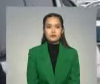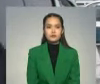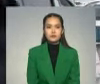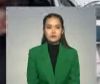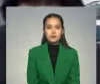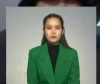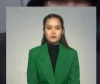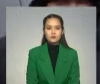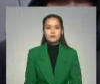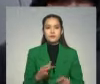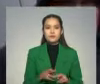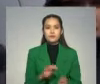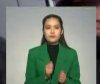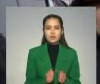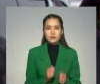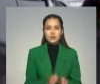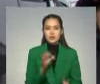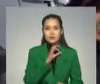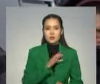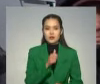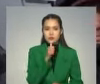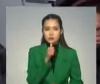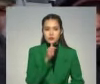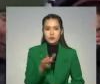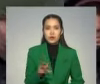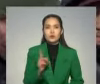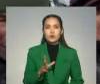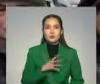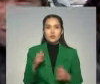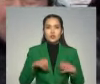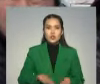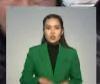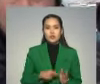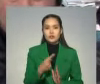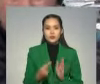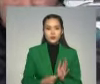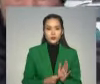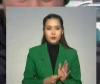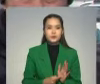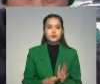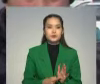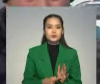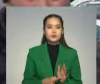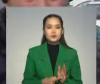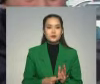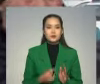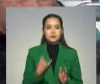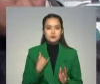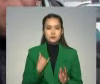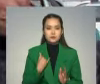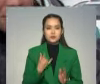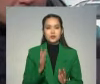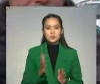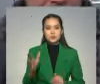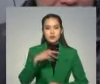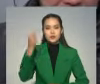Правительство максимально принимает меры для того, чтобы решить вопрос. Но данные вопросы, вы